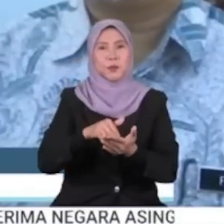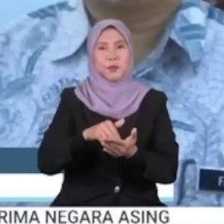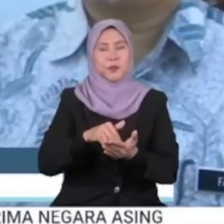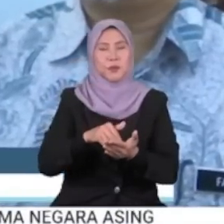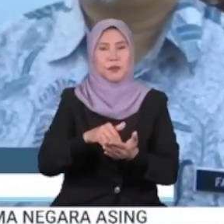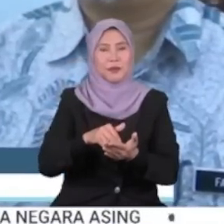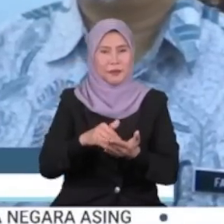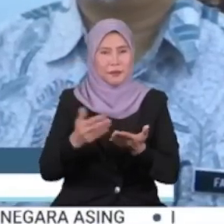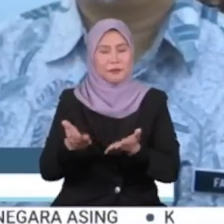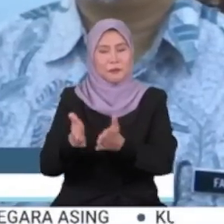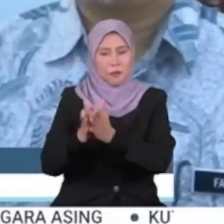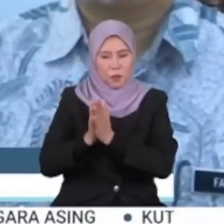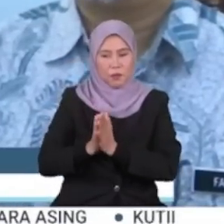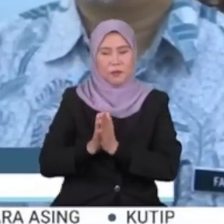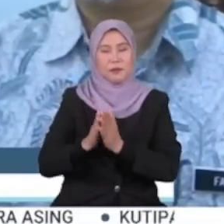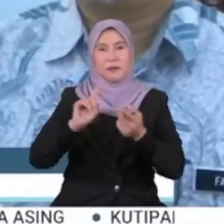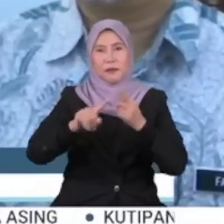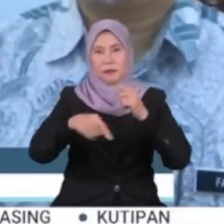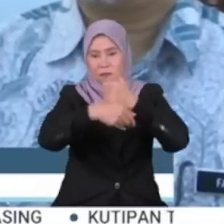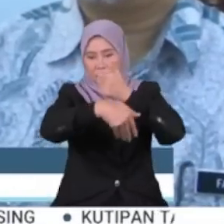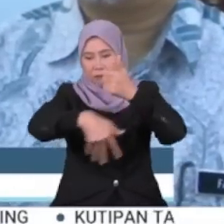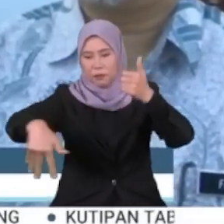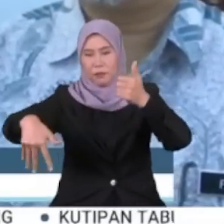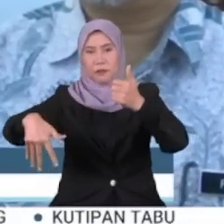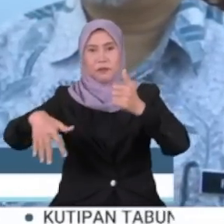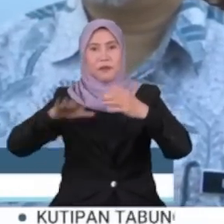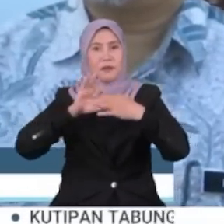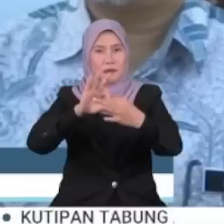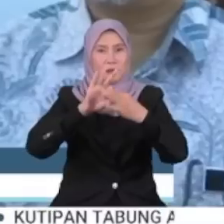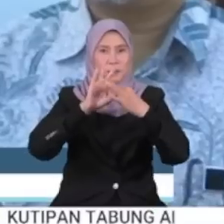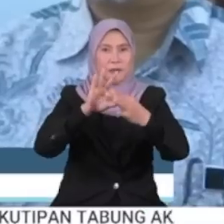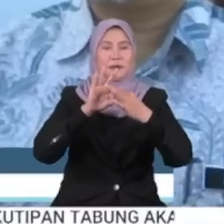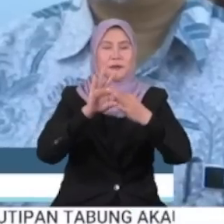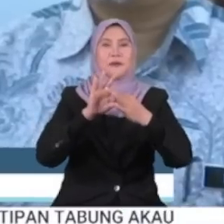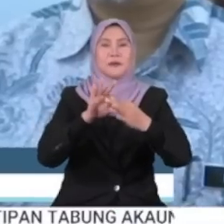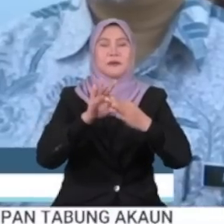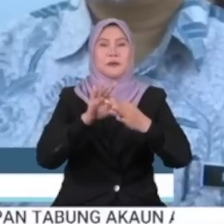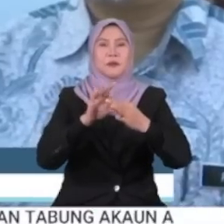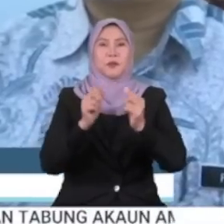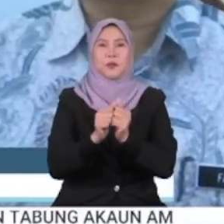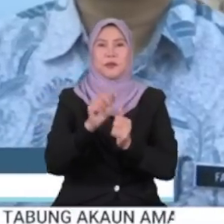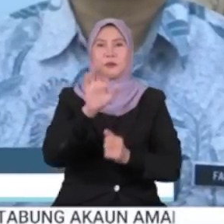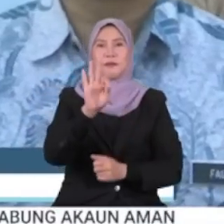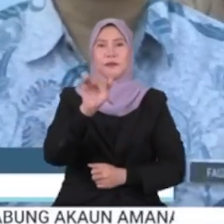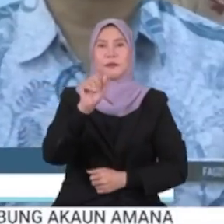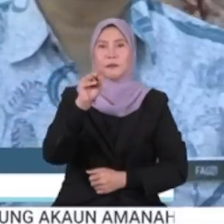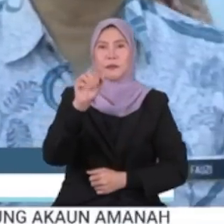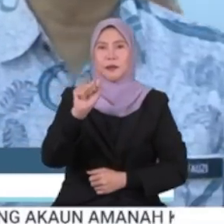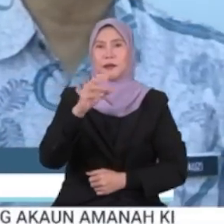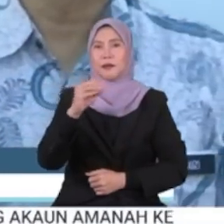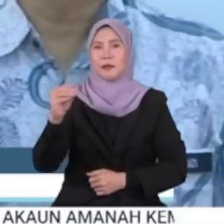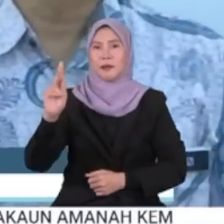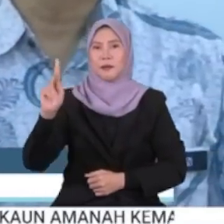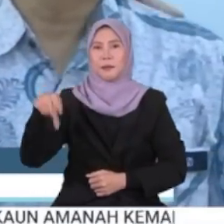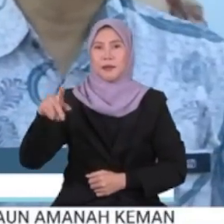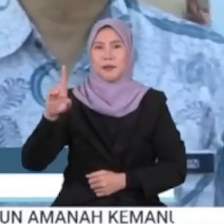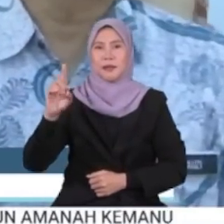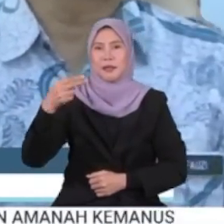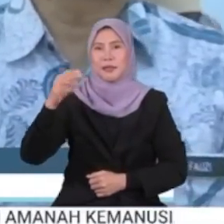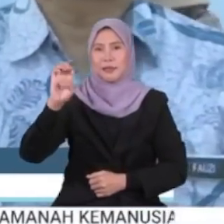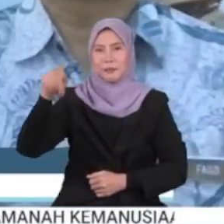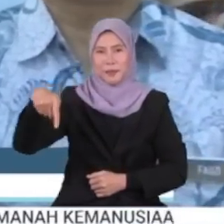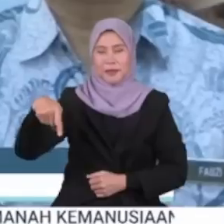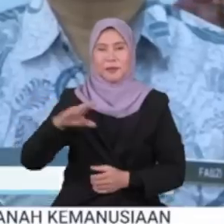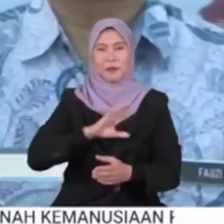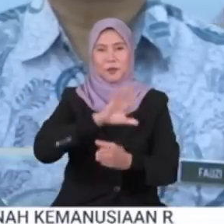biotek bersama dengan rakan strategiknya untuk kolaborasi bersama Pharma dan KPDHAP untuk join